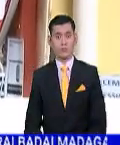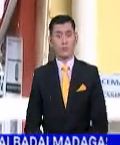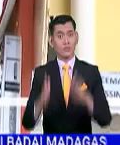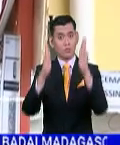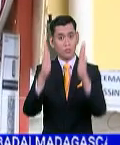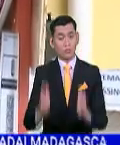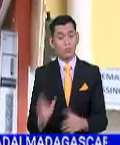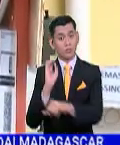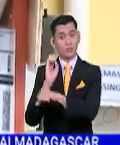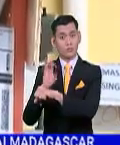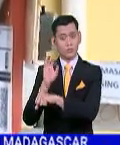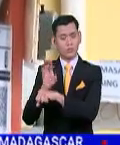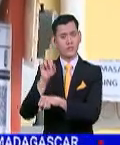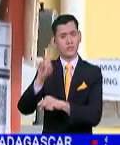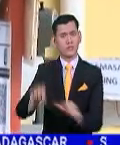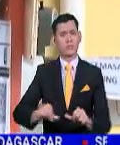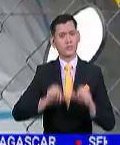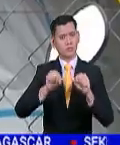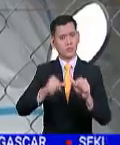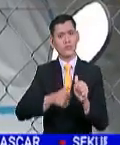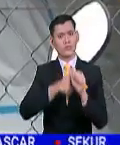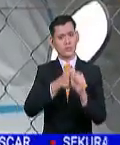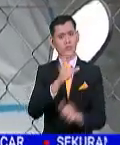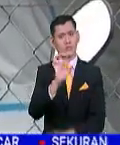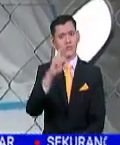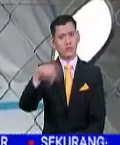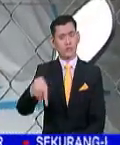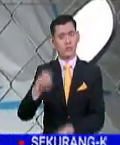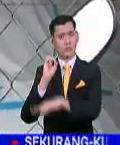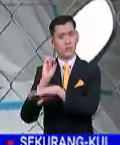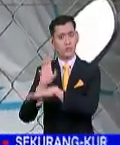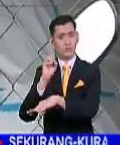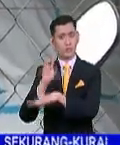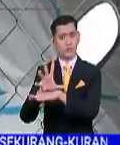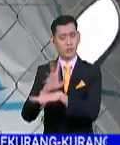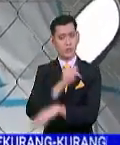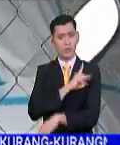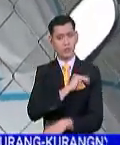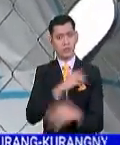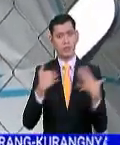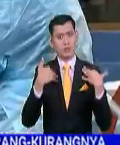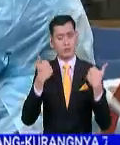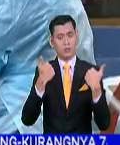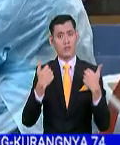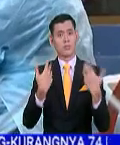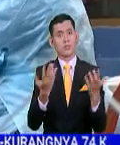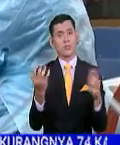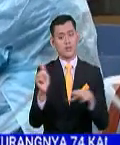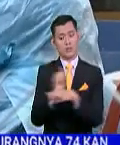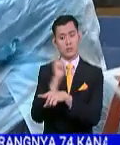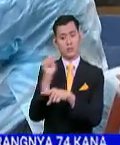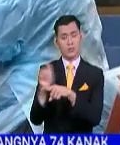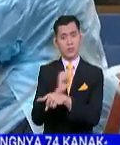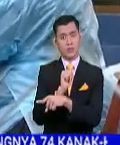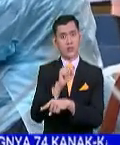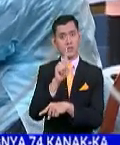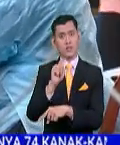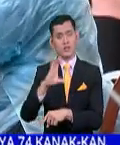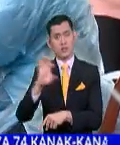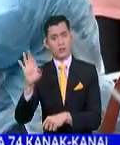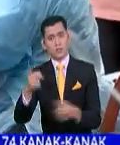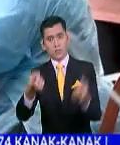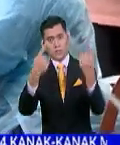Orang ramai diingatkan agar terus mematuhi saranan dan nasihat kesihatan termasuk amalkan Trish sebelum menghadiri aktiviti